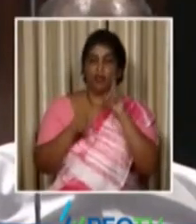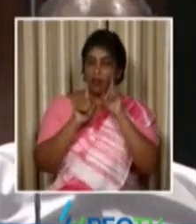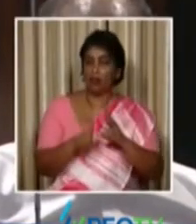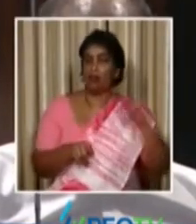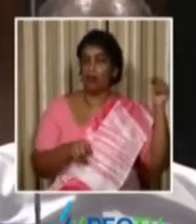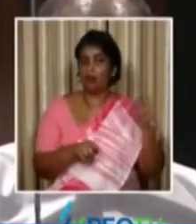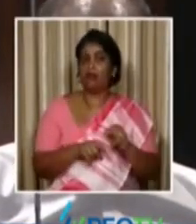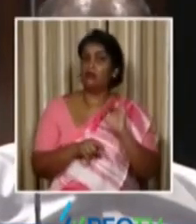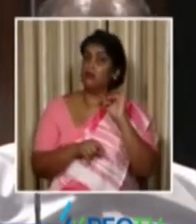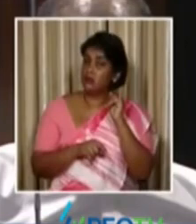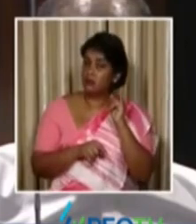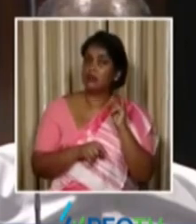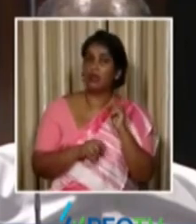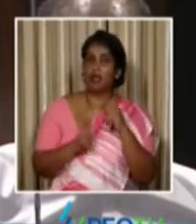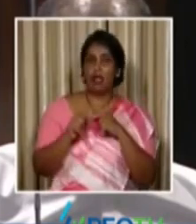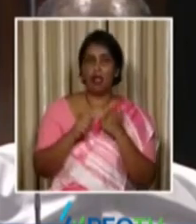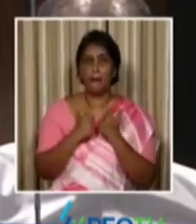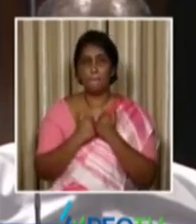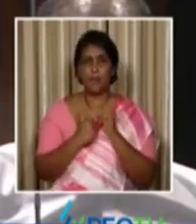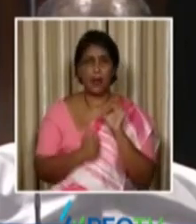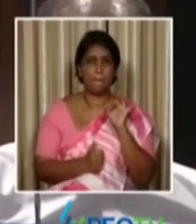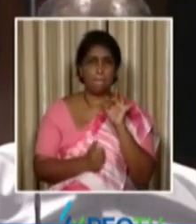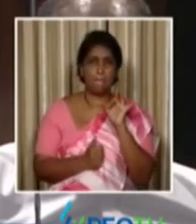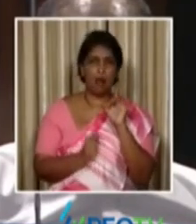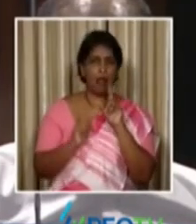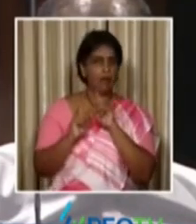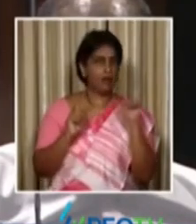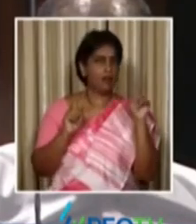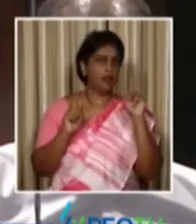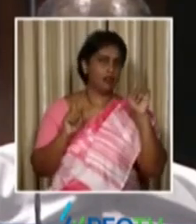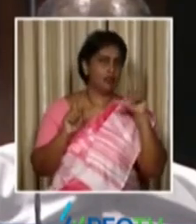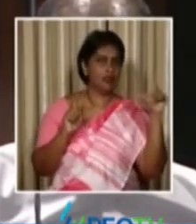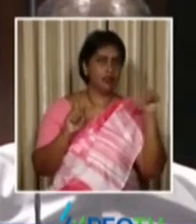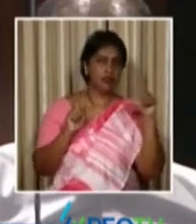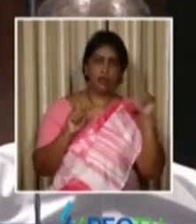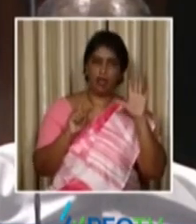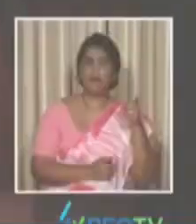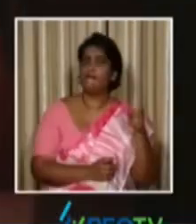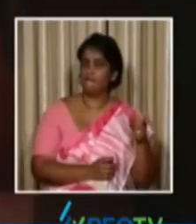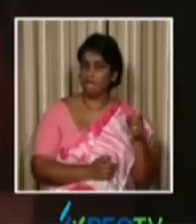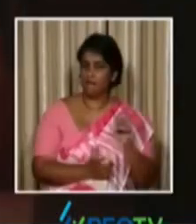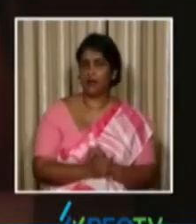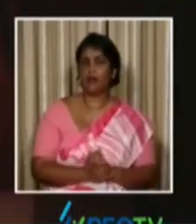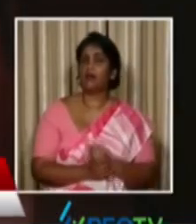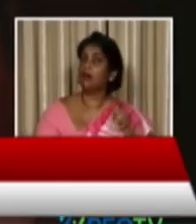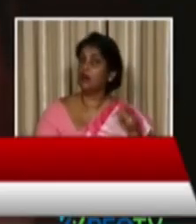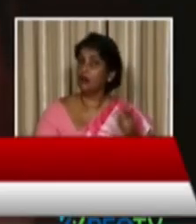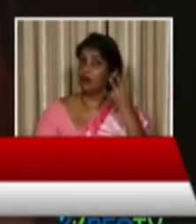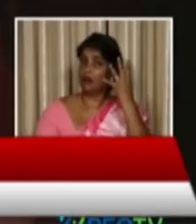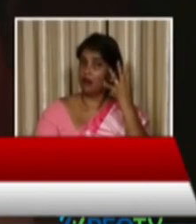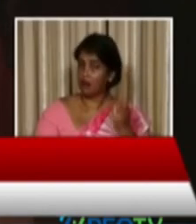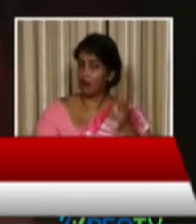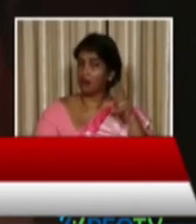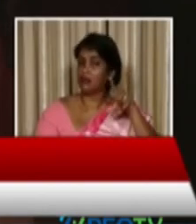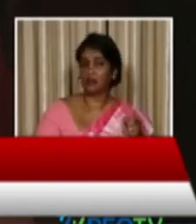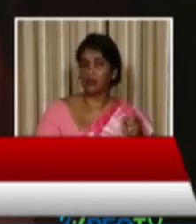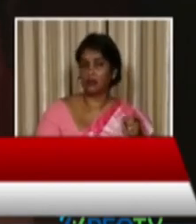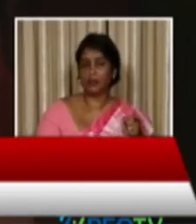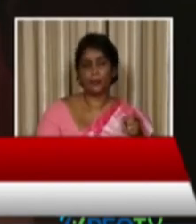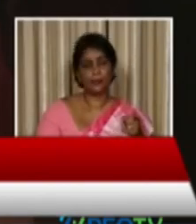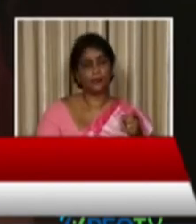එනකොට බොහෝ විට අප්‍රේල් මාසේ 15 17 අතර කාලය තුල වෙන්න පුළුවන් කියලා ගණන් හදලා තියෙනවා මේ